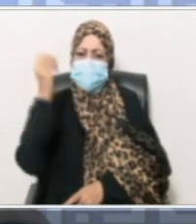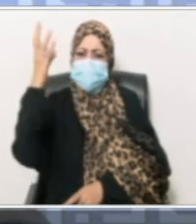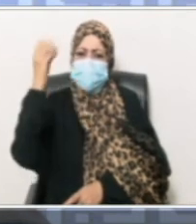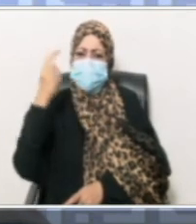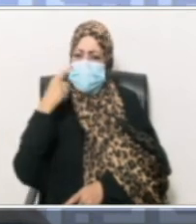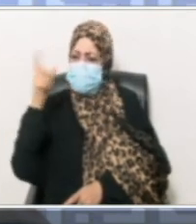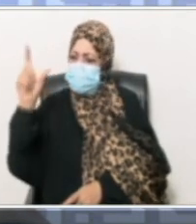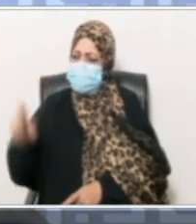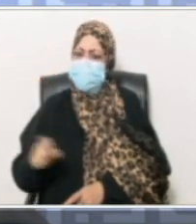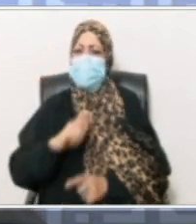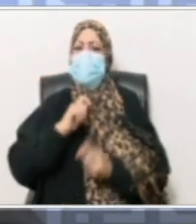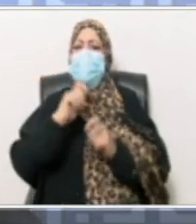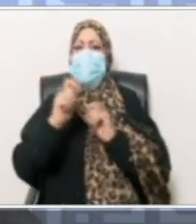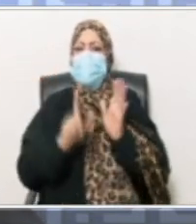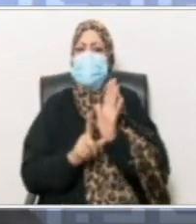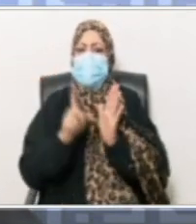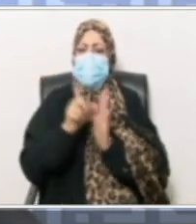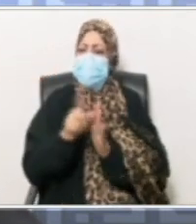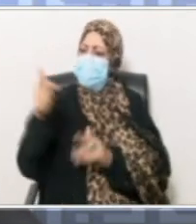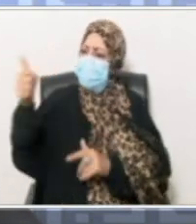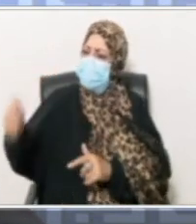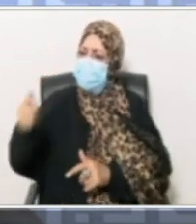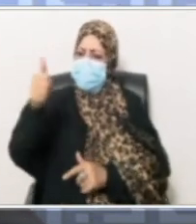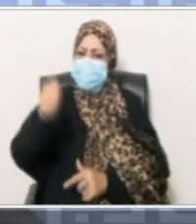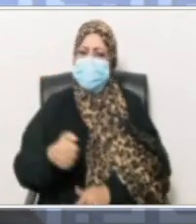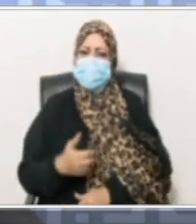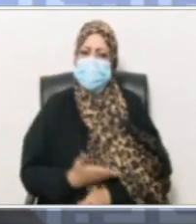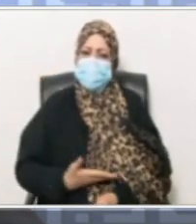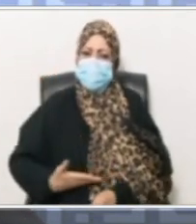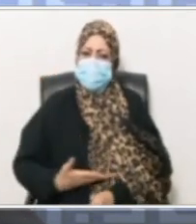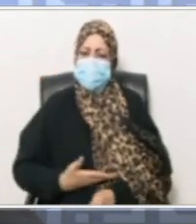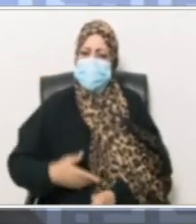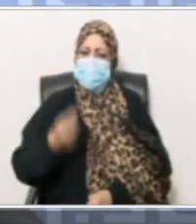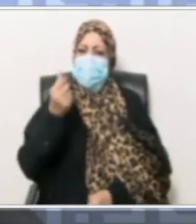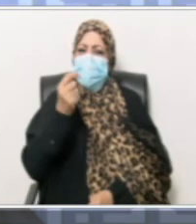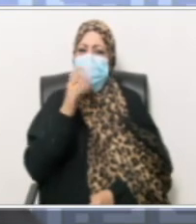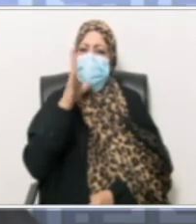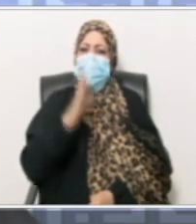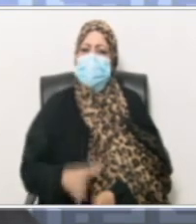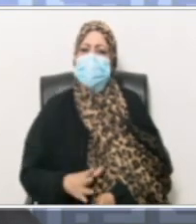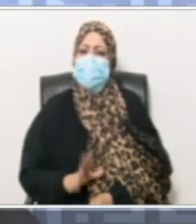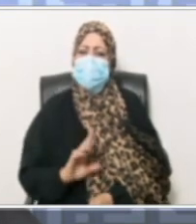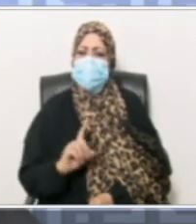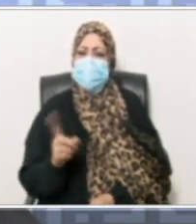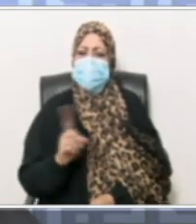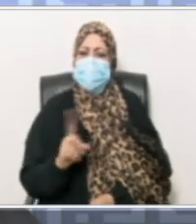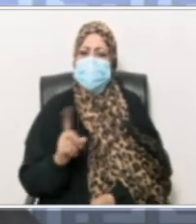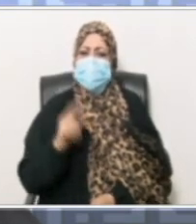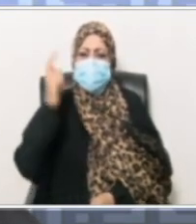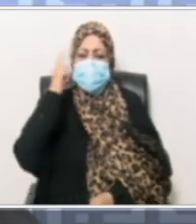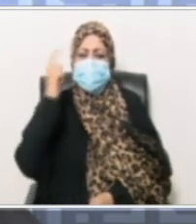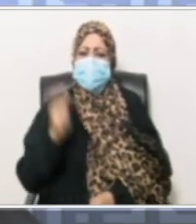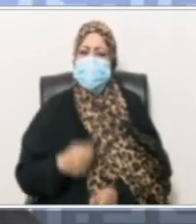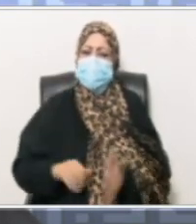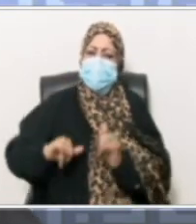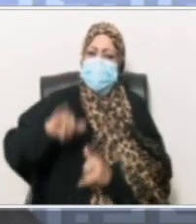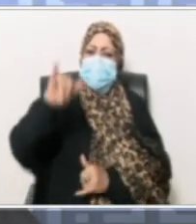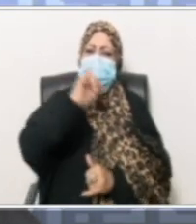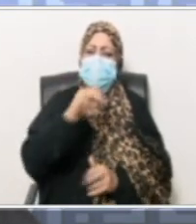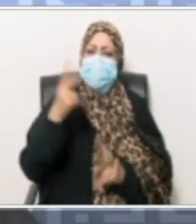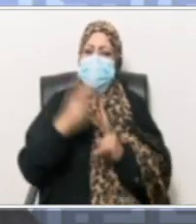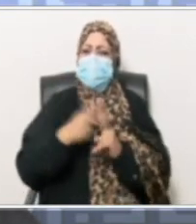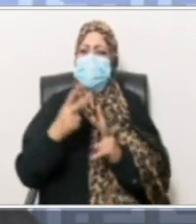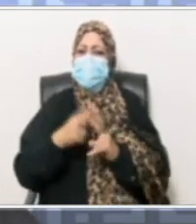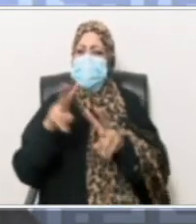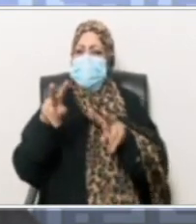الناس الجيعانة هذوما والعطشانة والمكلوبة هذوما على المزايا وعلى السفر وعلى الفنادق وعلى الكلام الفاضي هذا، لا لا لا لا،